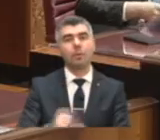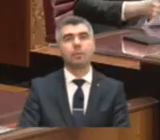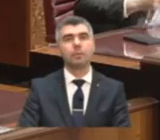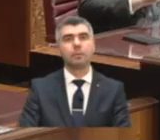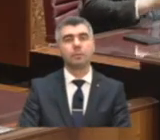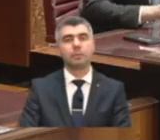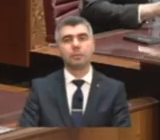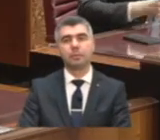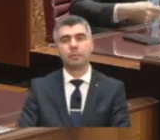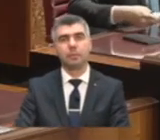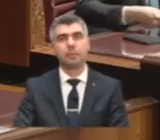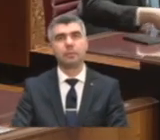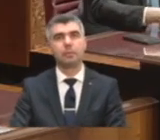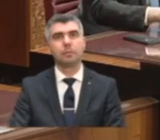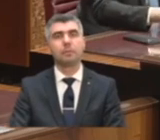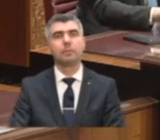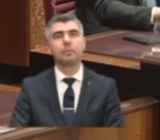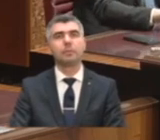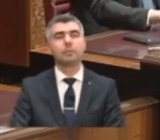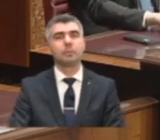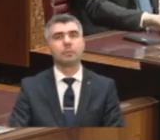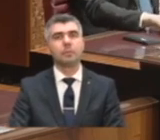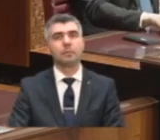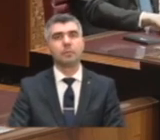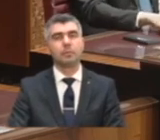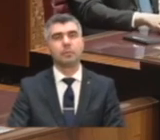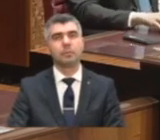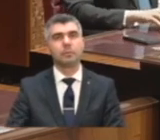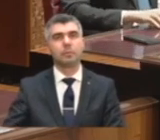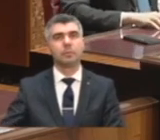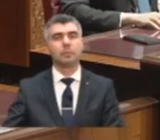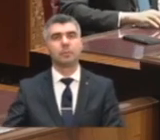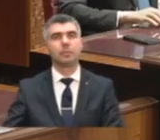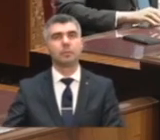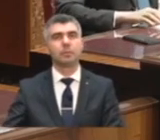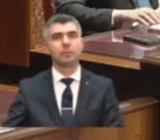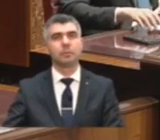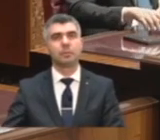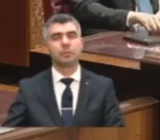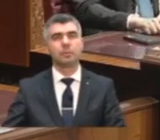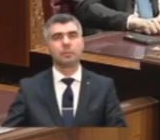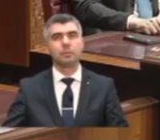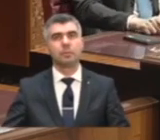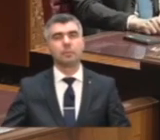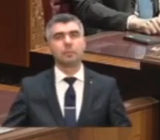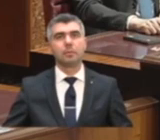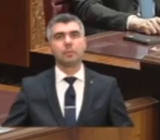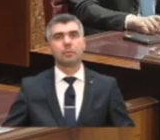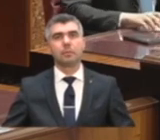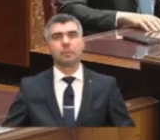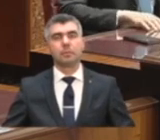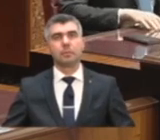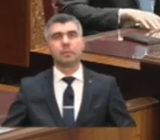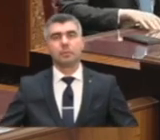مس الامين مس النواب مقان بلقاء كاع سقيم كاع يجند غيميت